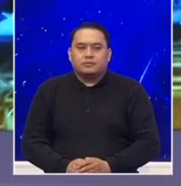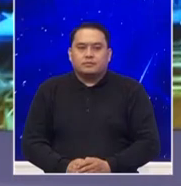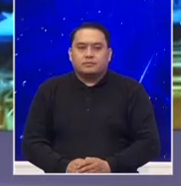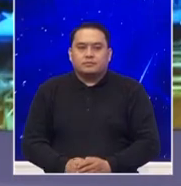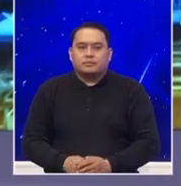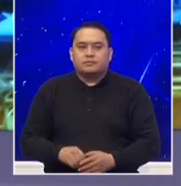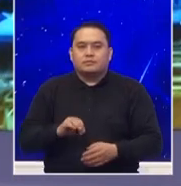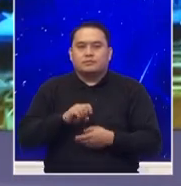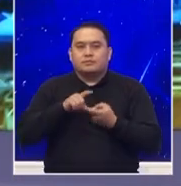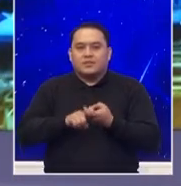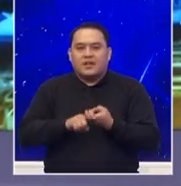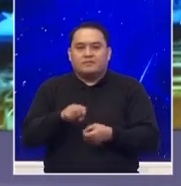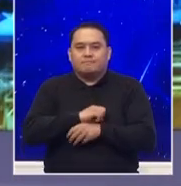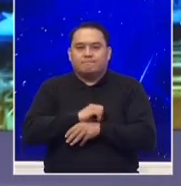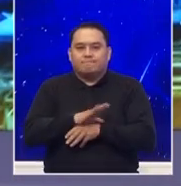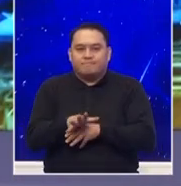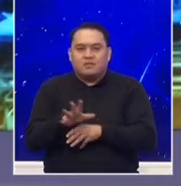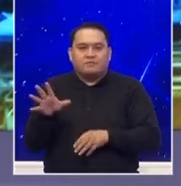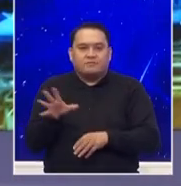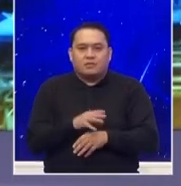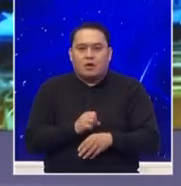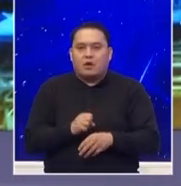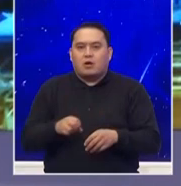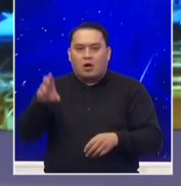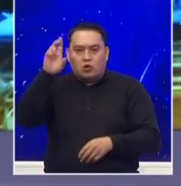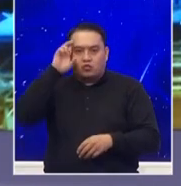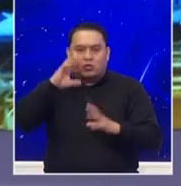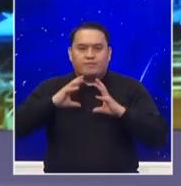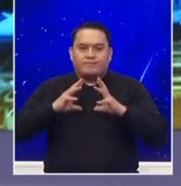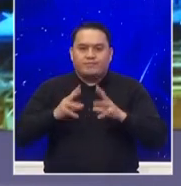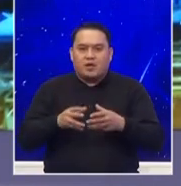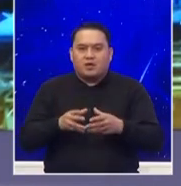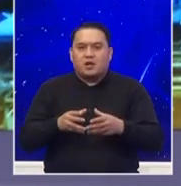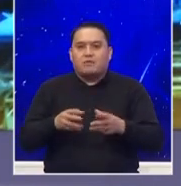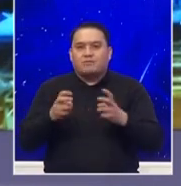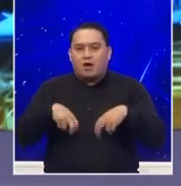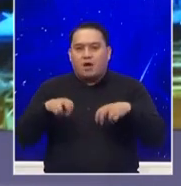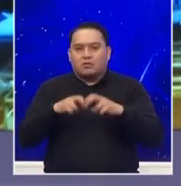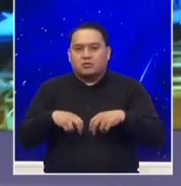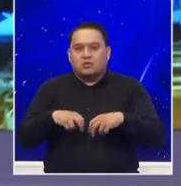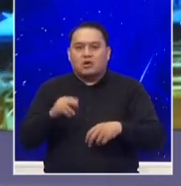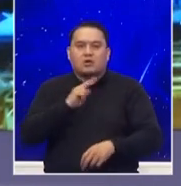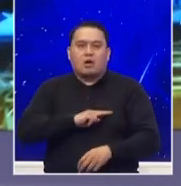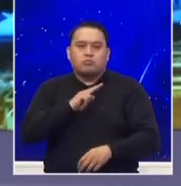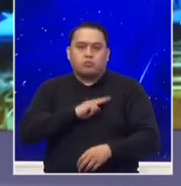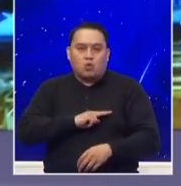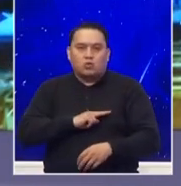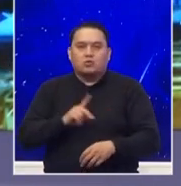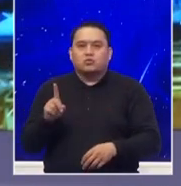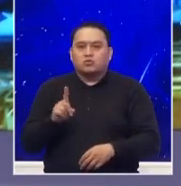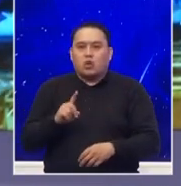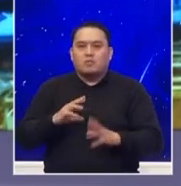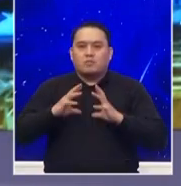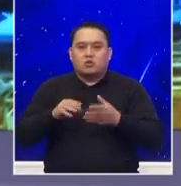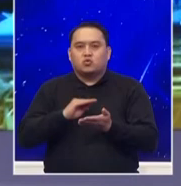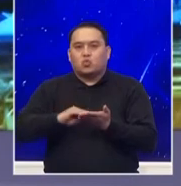Пандемия коронавируса стала стресс-тестом для всех государств мира. Каждая сфера стала пересматривать свои подходы к работе. Не осталась в стороне и